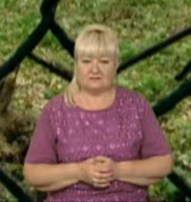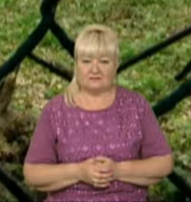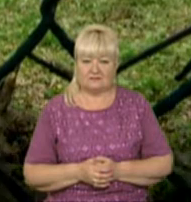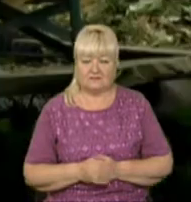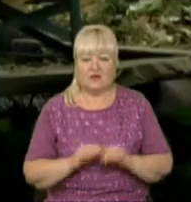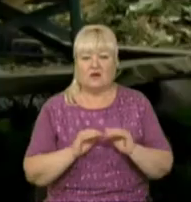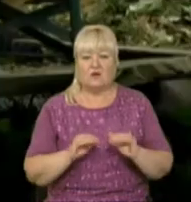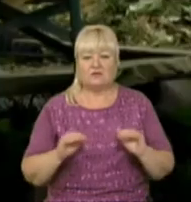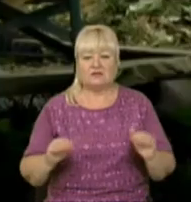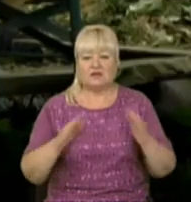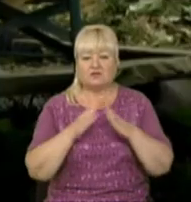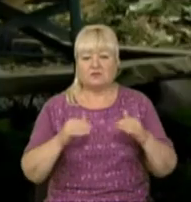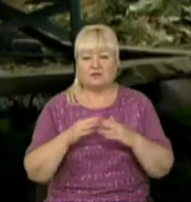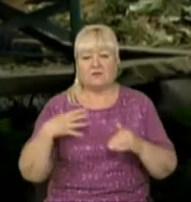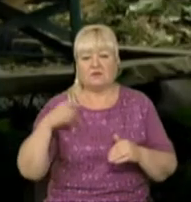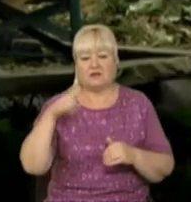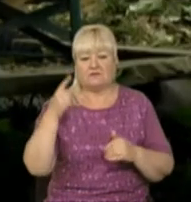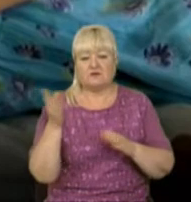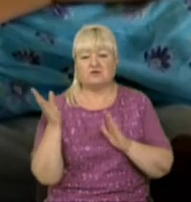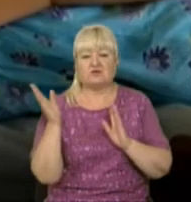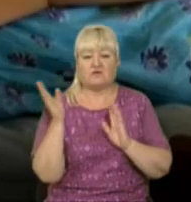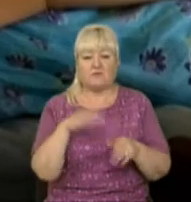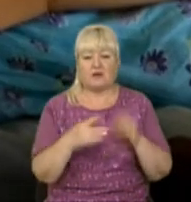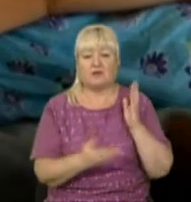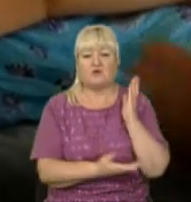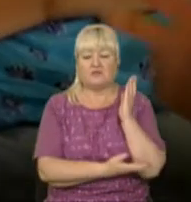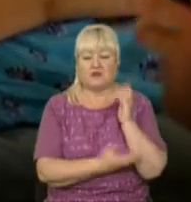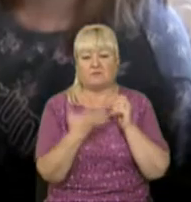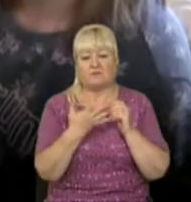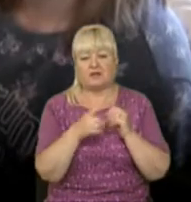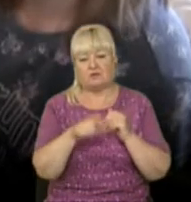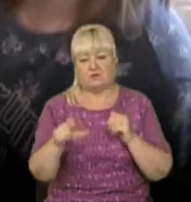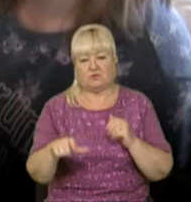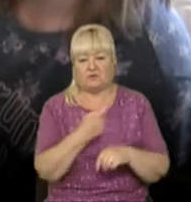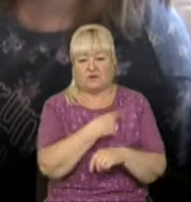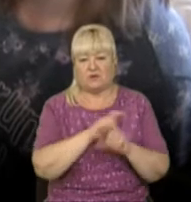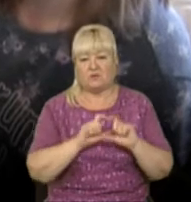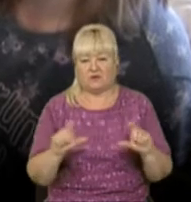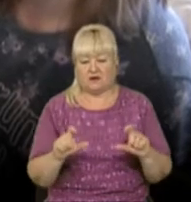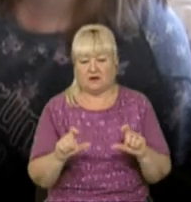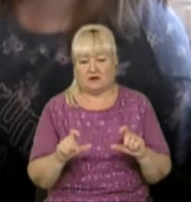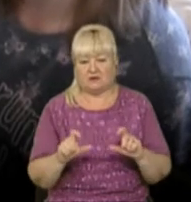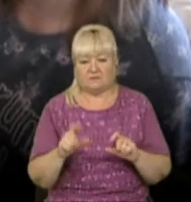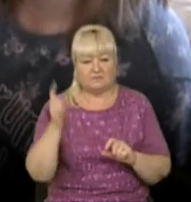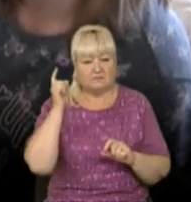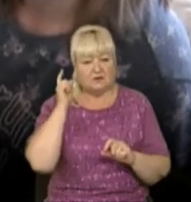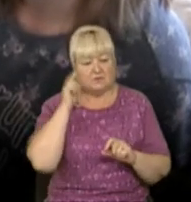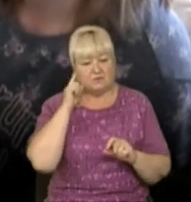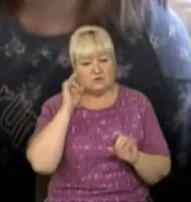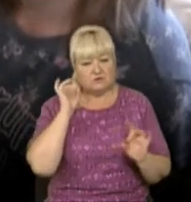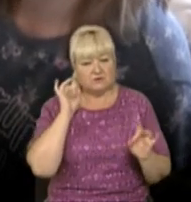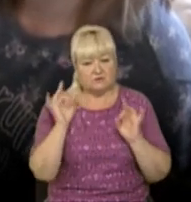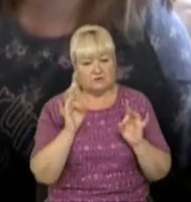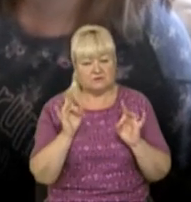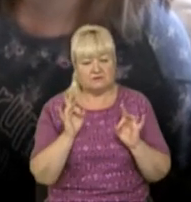У дитячому таборі на Львівщині впало дерево. П'ятеро людей у лікарні. В один момент просто почули тріскіт, хряскіт, і